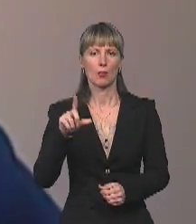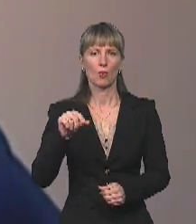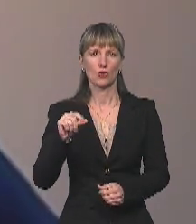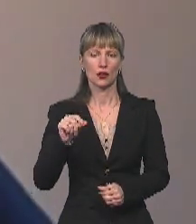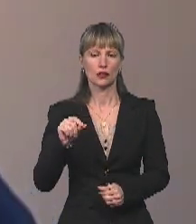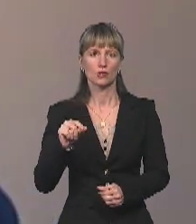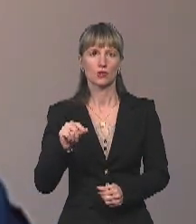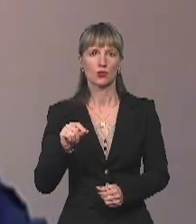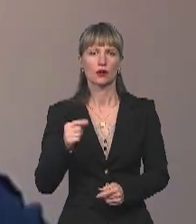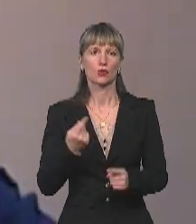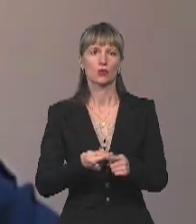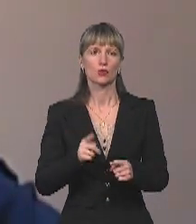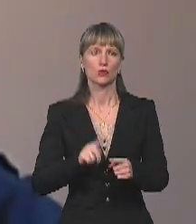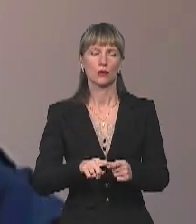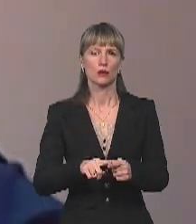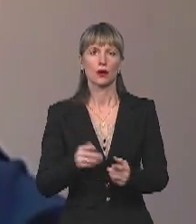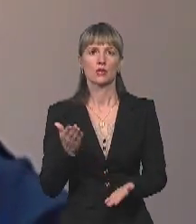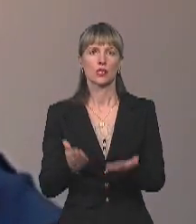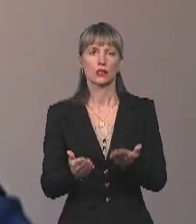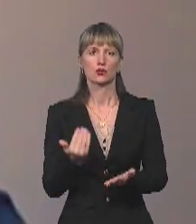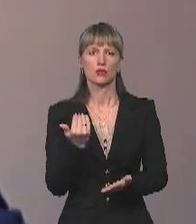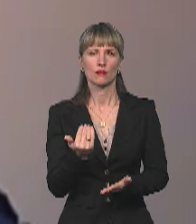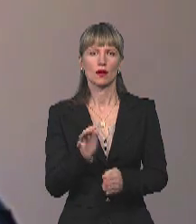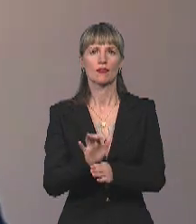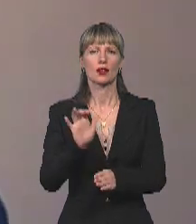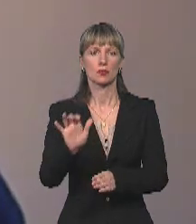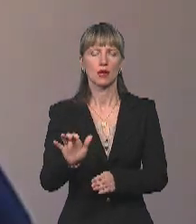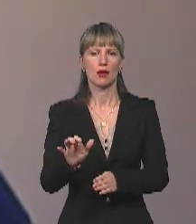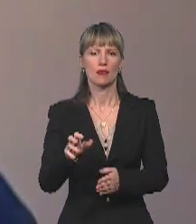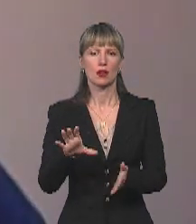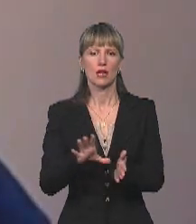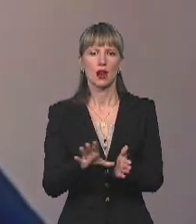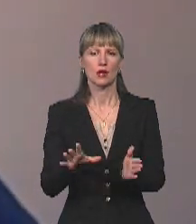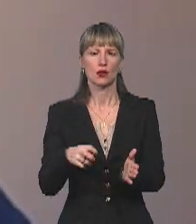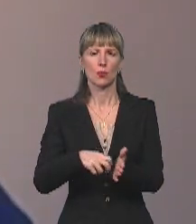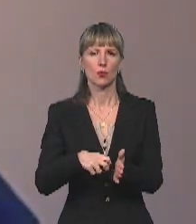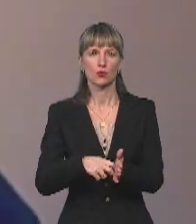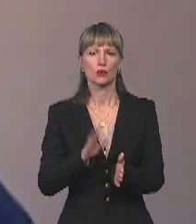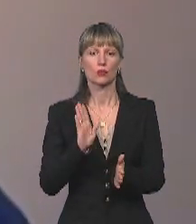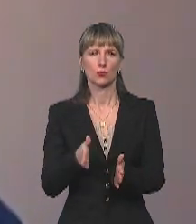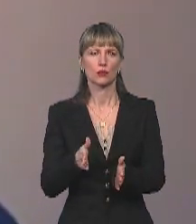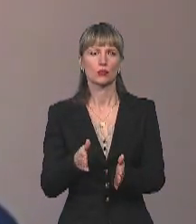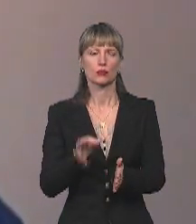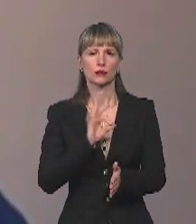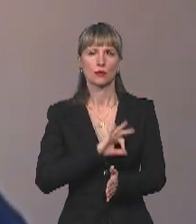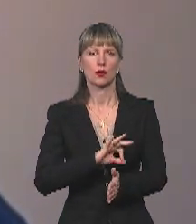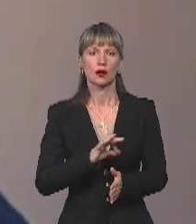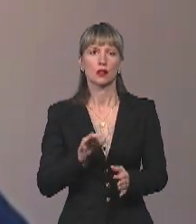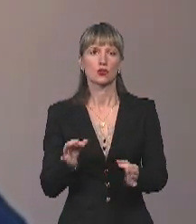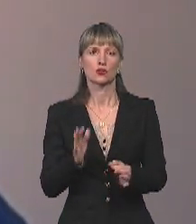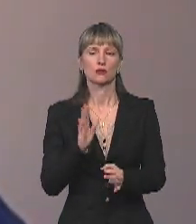понеділок. Тому, якщо ви навіть і відправите електронну пошту, вам буде скучно, нічим буде зайнятися,